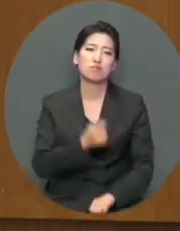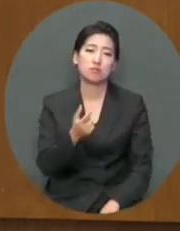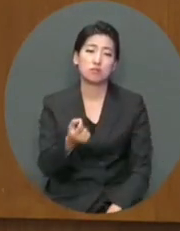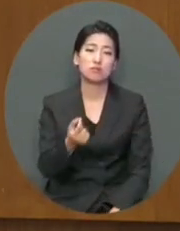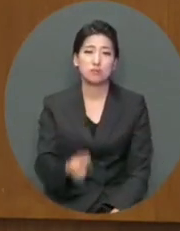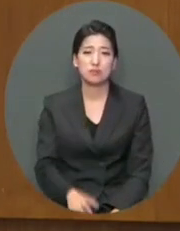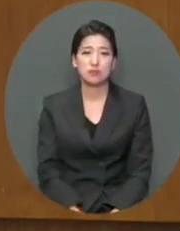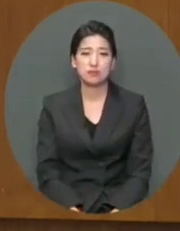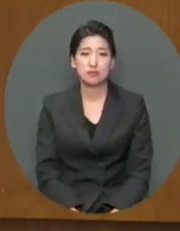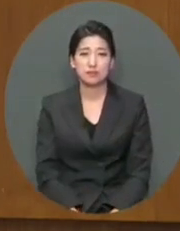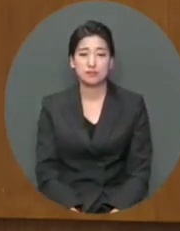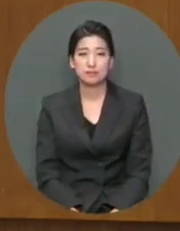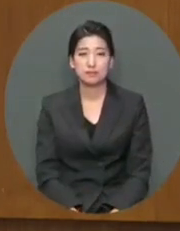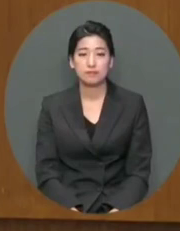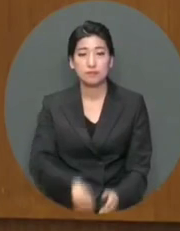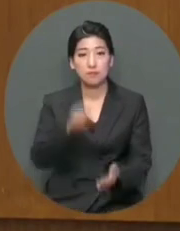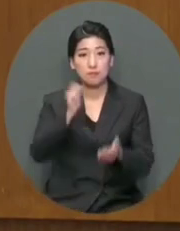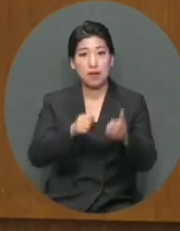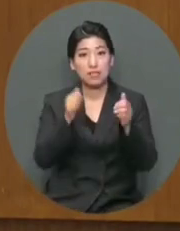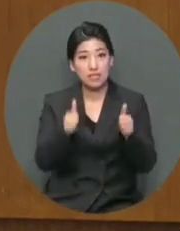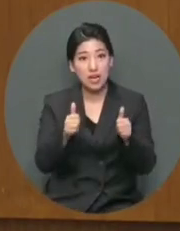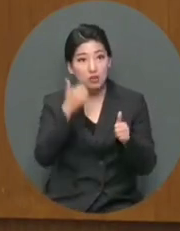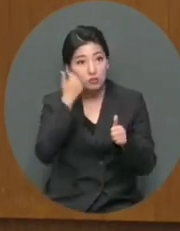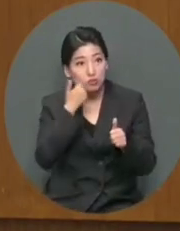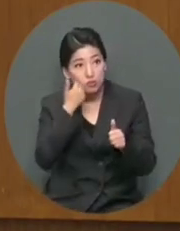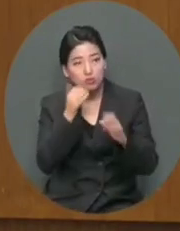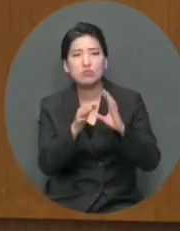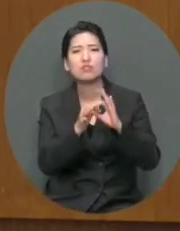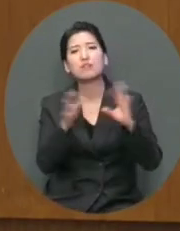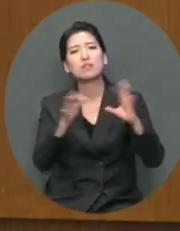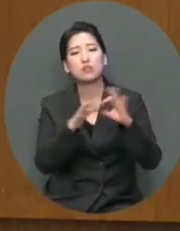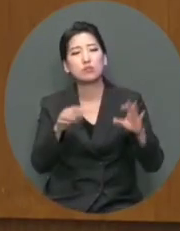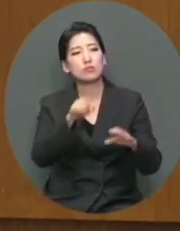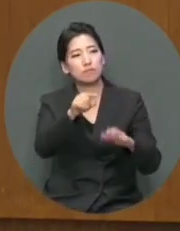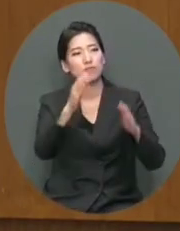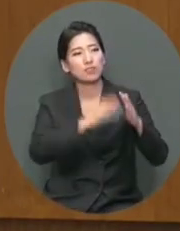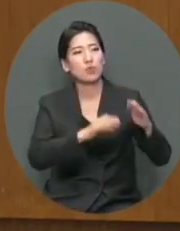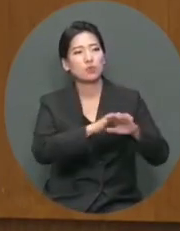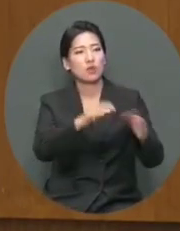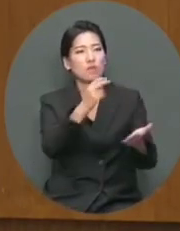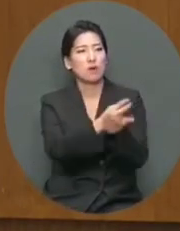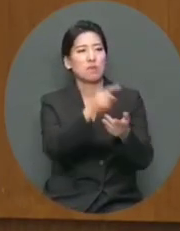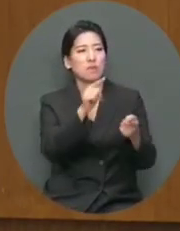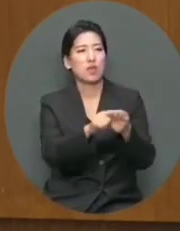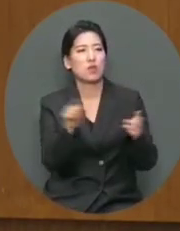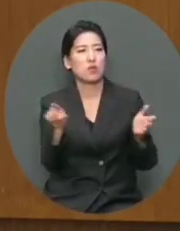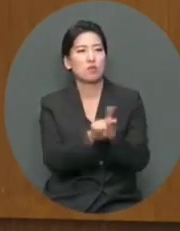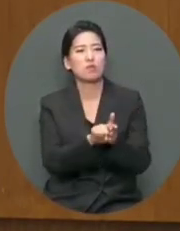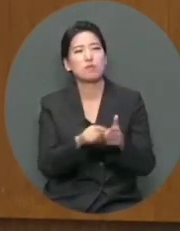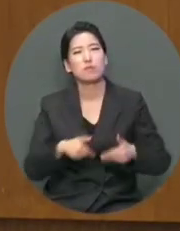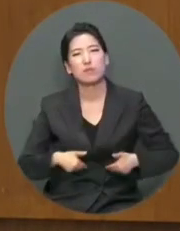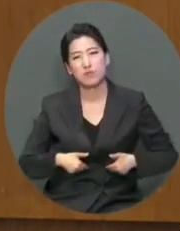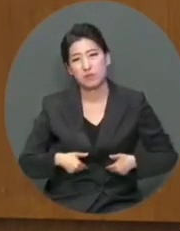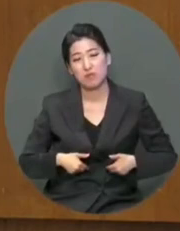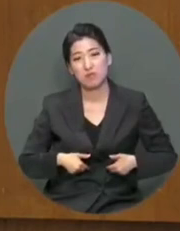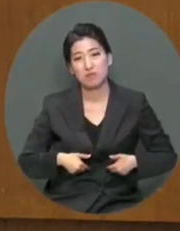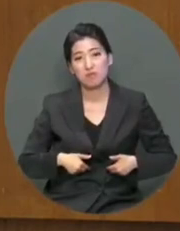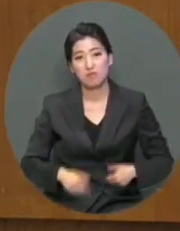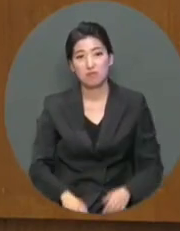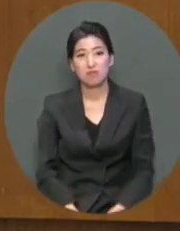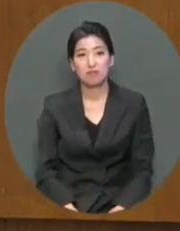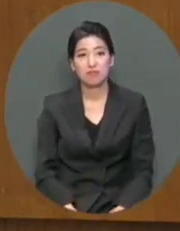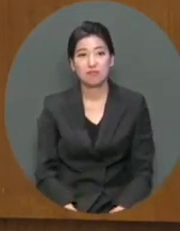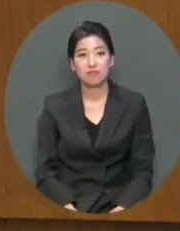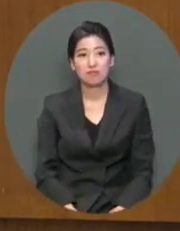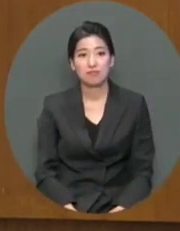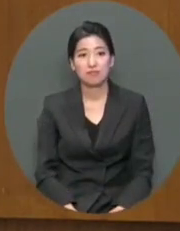누가 판단하는지 그 재판하는 판사에 대해서는 관심이 전혀 없이